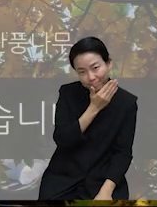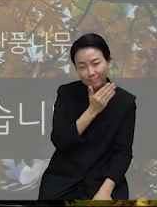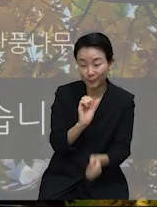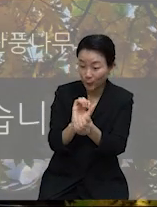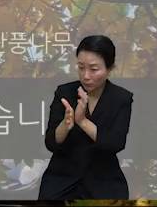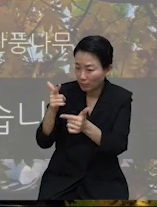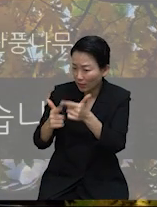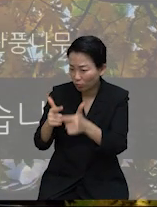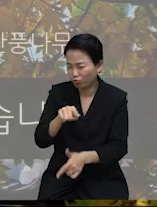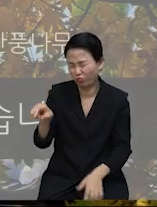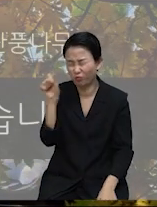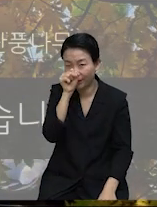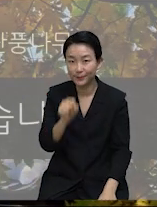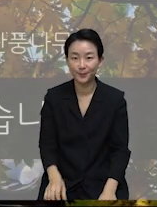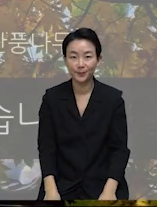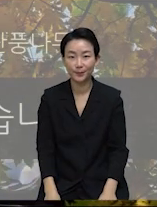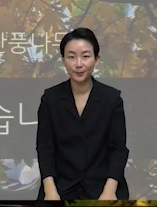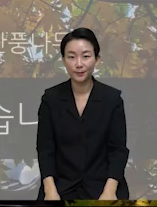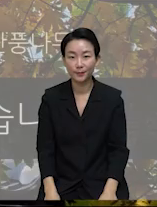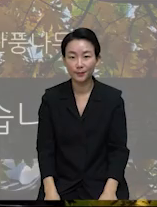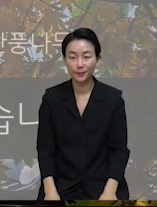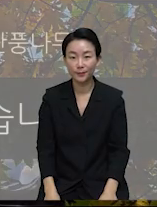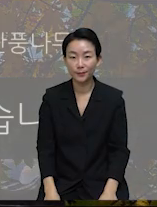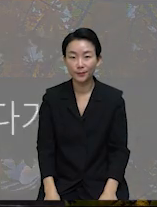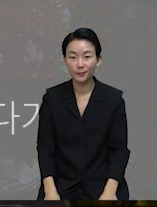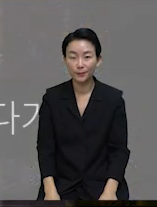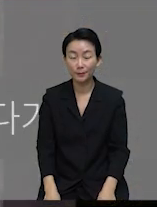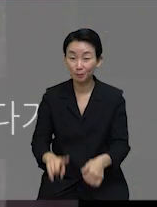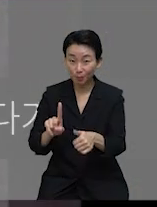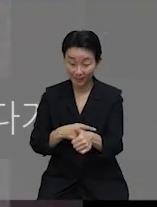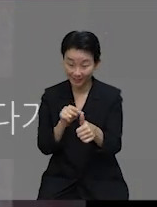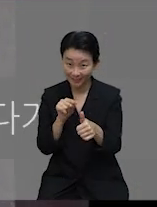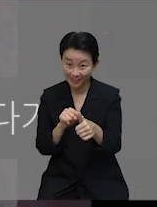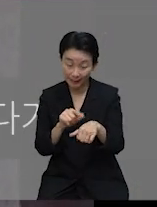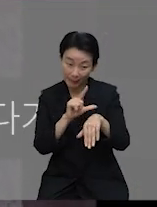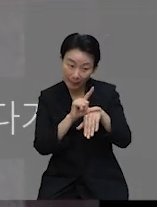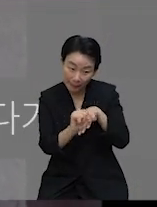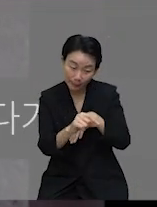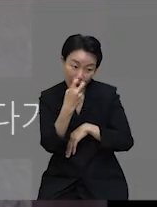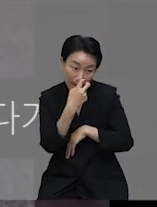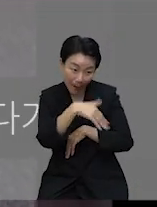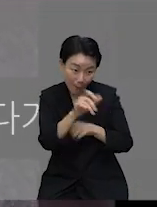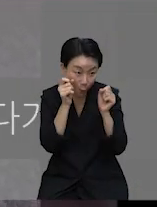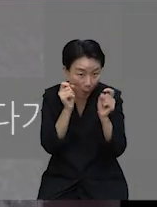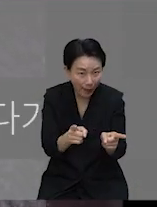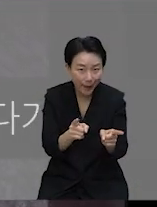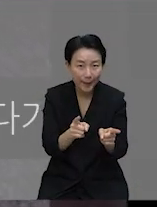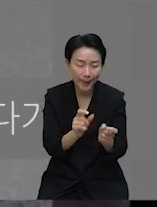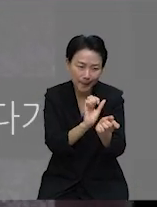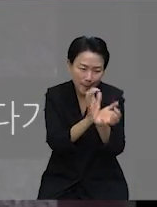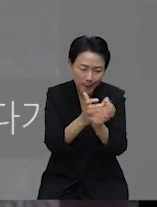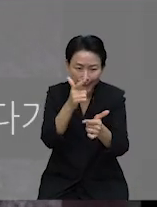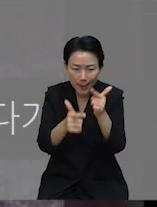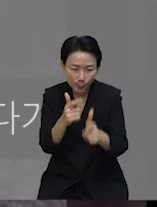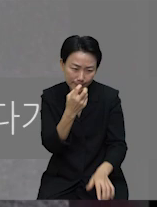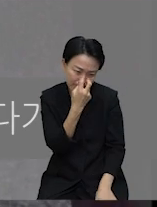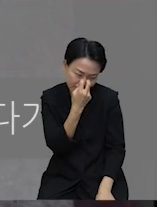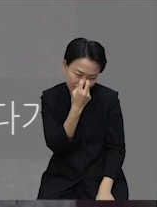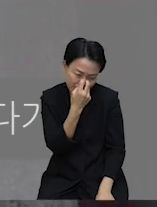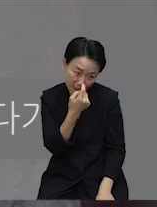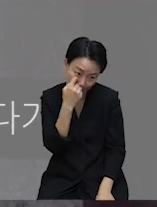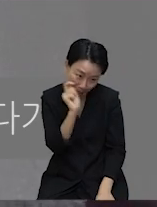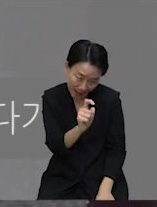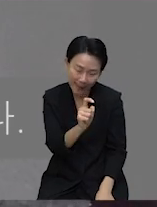있는 우리나라의 꽃과 나무를 더 좋아하셨습니다. 그래서 지방에 발굴 조사를 가시면 꽃이나 나무를